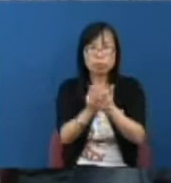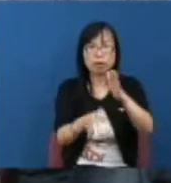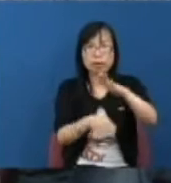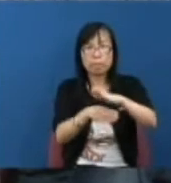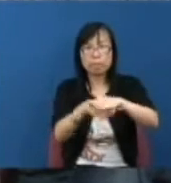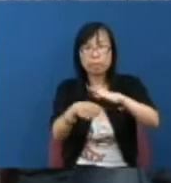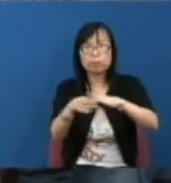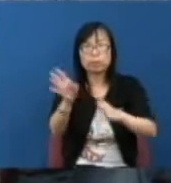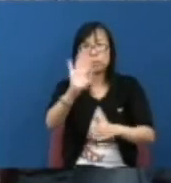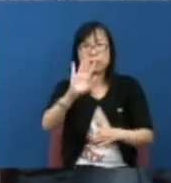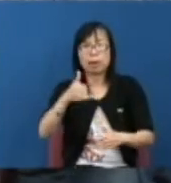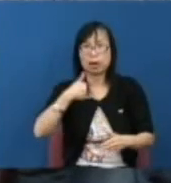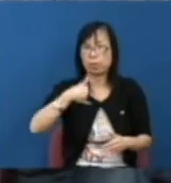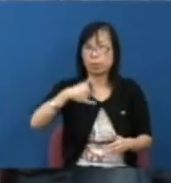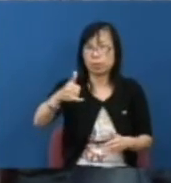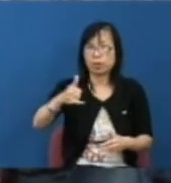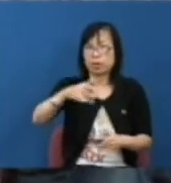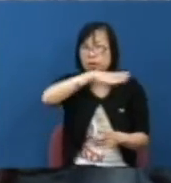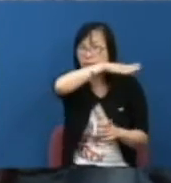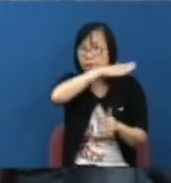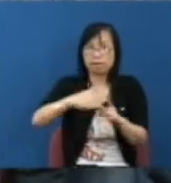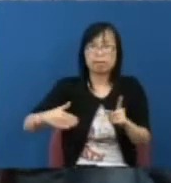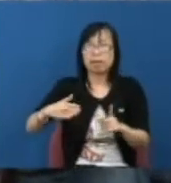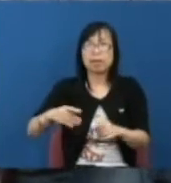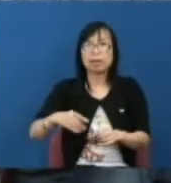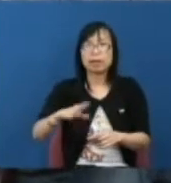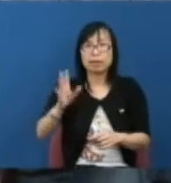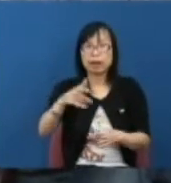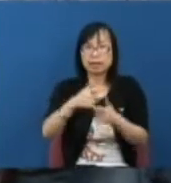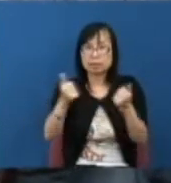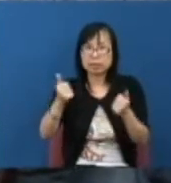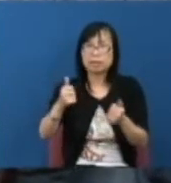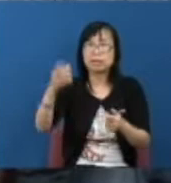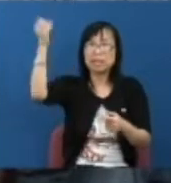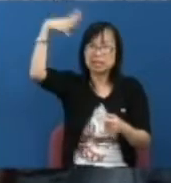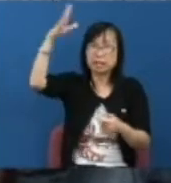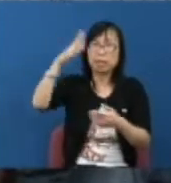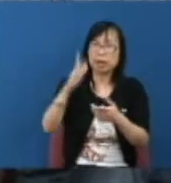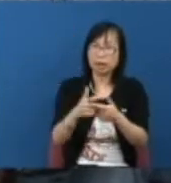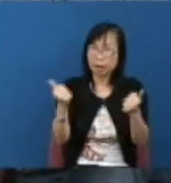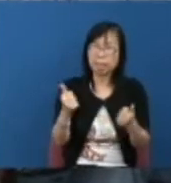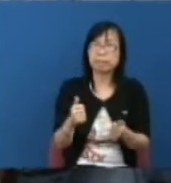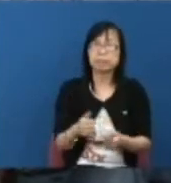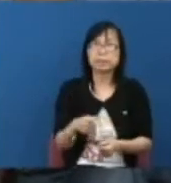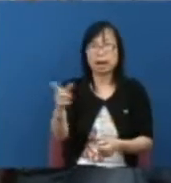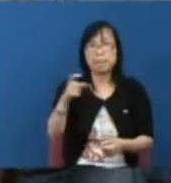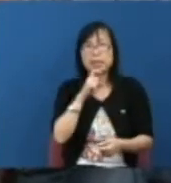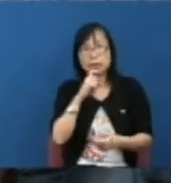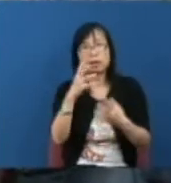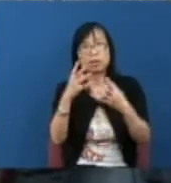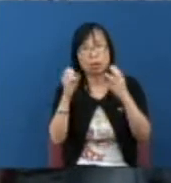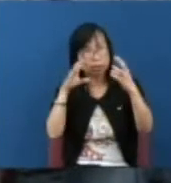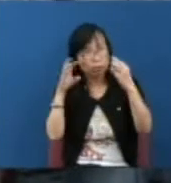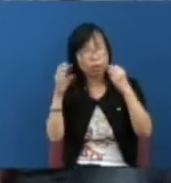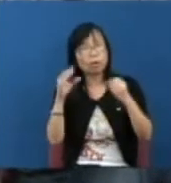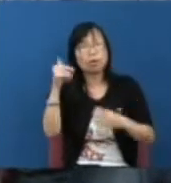哋唔係話要去一刀切話呢個曬棚係合法嘅、合理嘅，但係係咪有得商量一下，睇下呢個頭